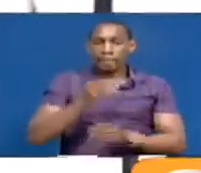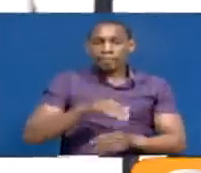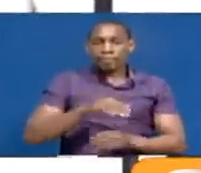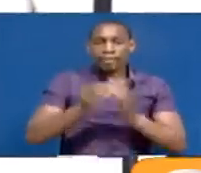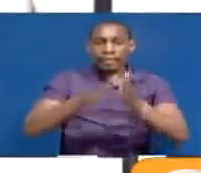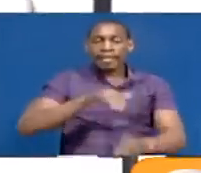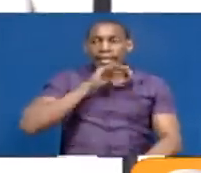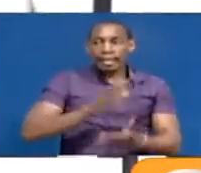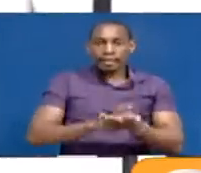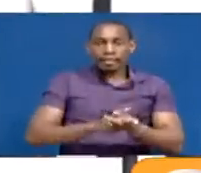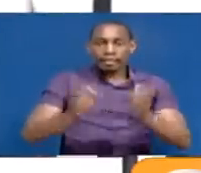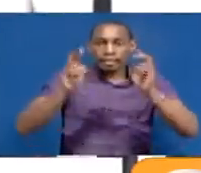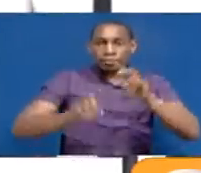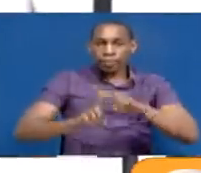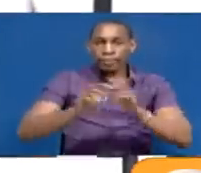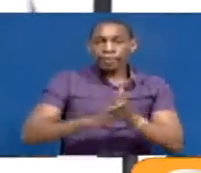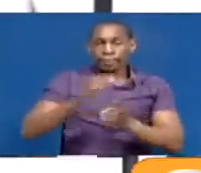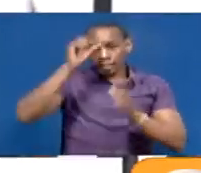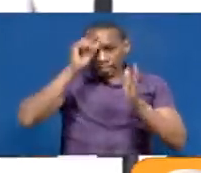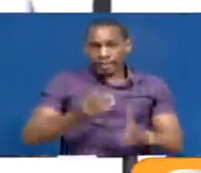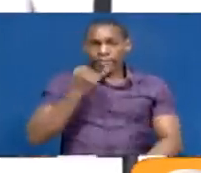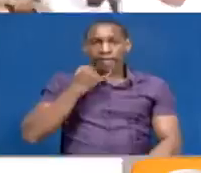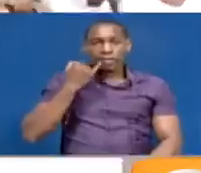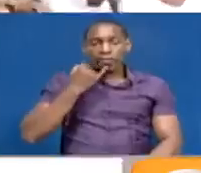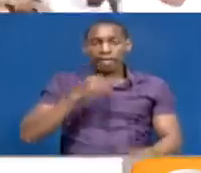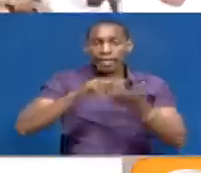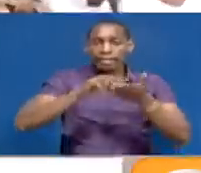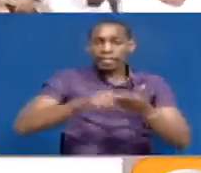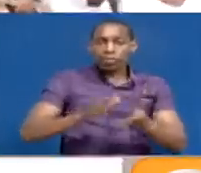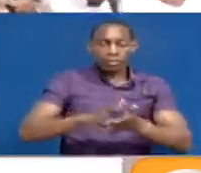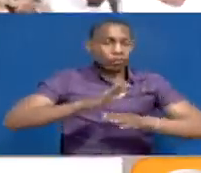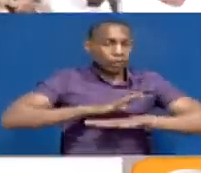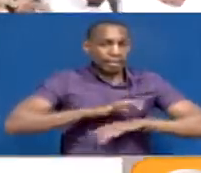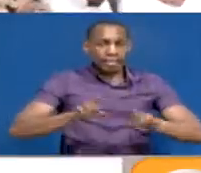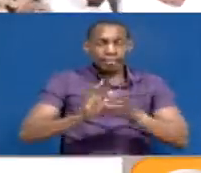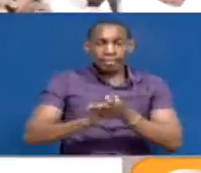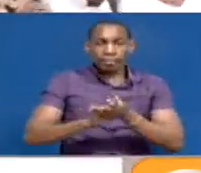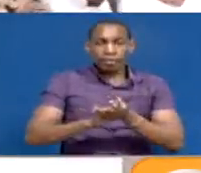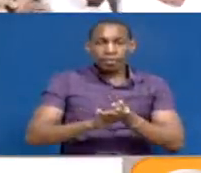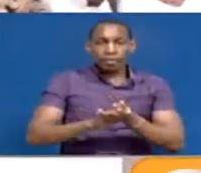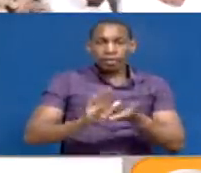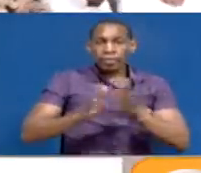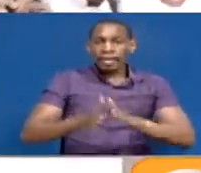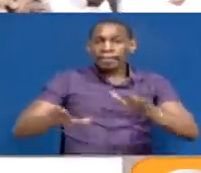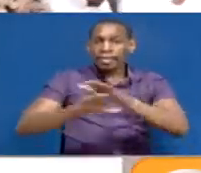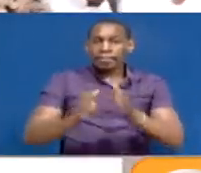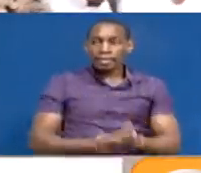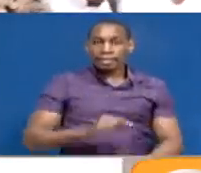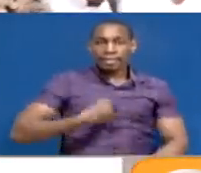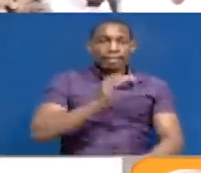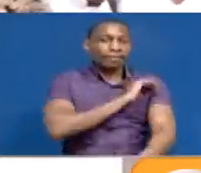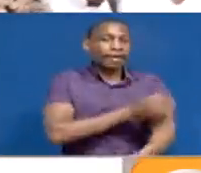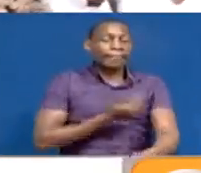Odinga uliibuka. Gavana Joho akisisitiza anatosha na si tu kuwa mgombea mwenza. I have